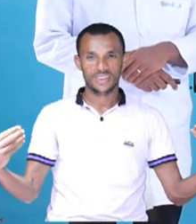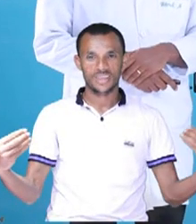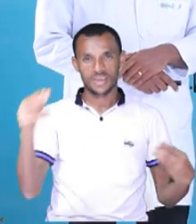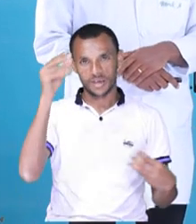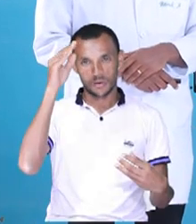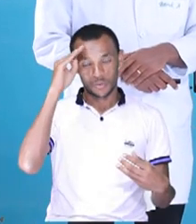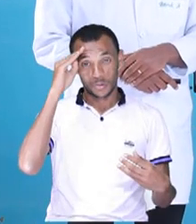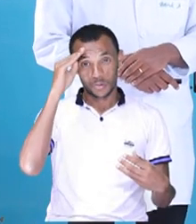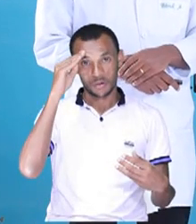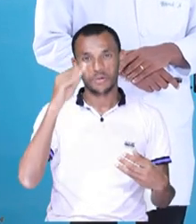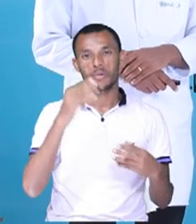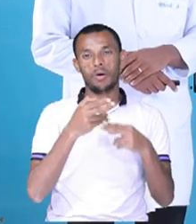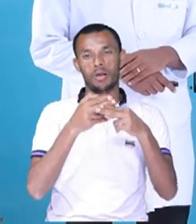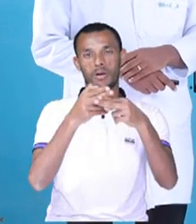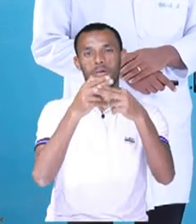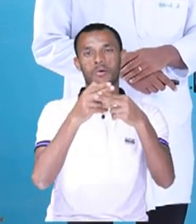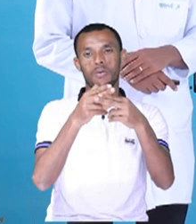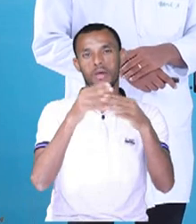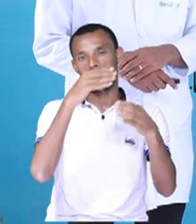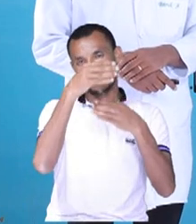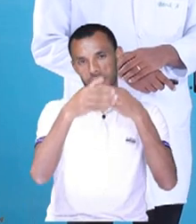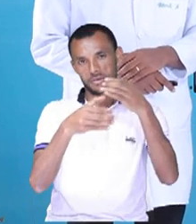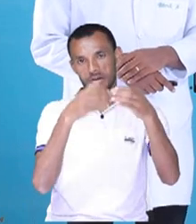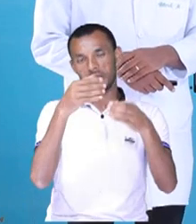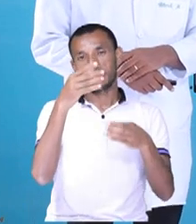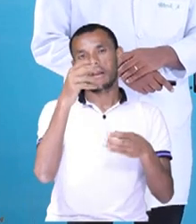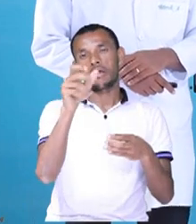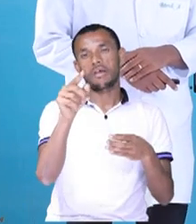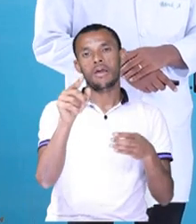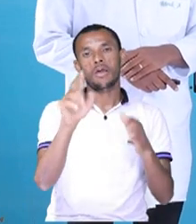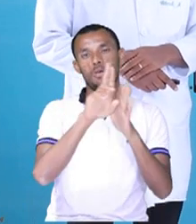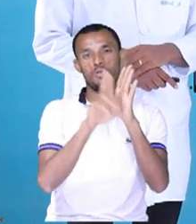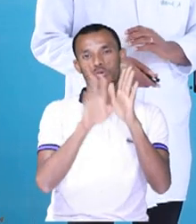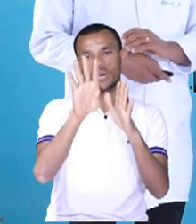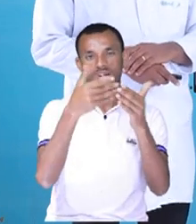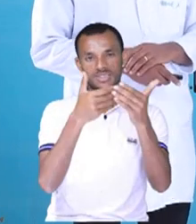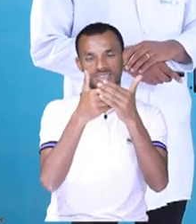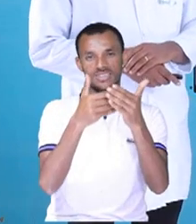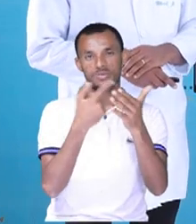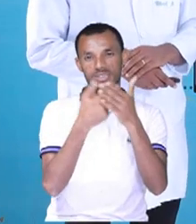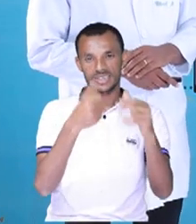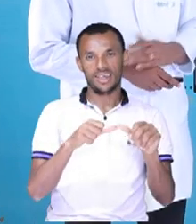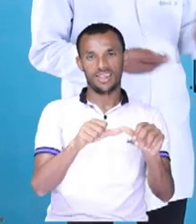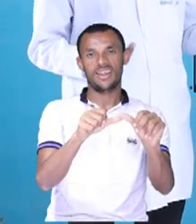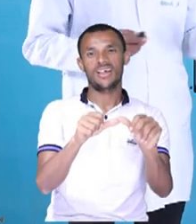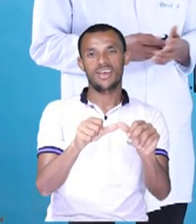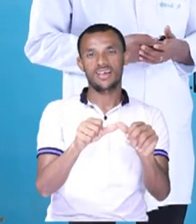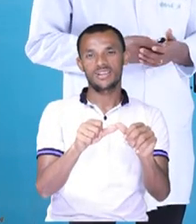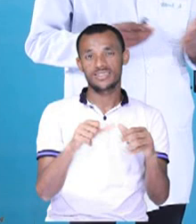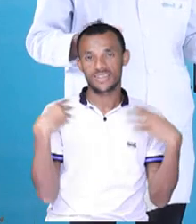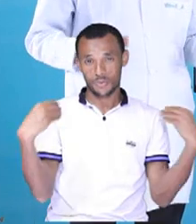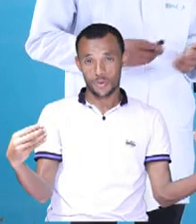ብሩክ ባላለው ያው ኬሚስትሪ 11ኛ ክፍል ዩኒት 4 ላይ ደርሰናል ማለት ነው። ስለዚህ በዚሁ እንቀጥላለን ማለት ነው። እንዴት